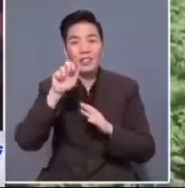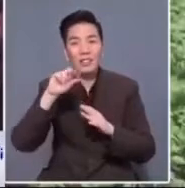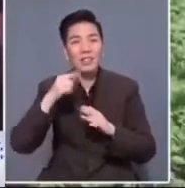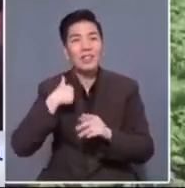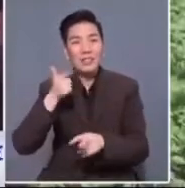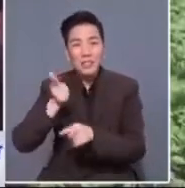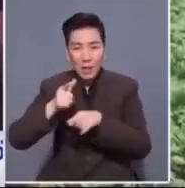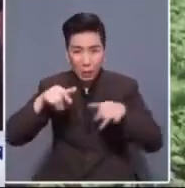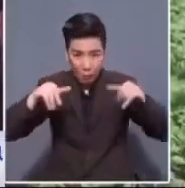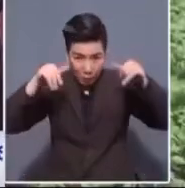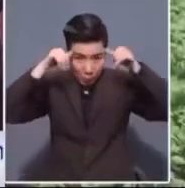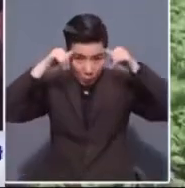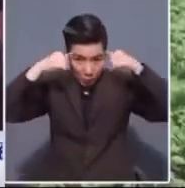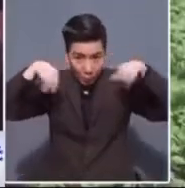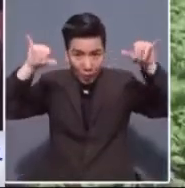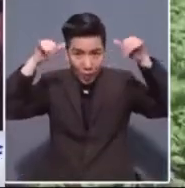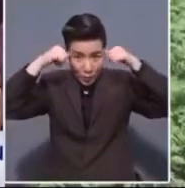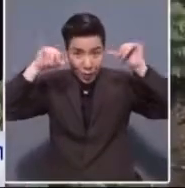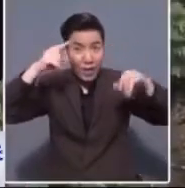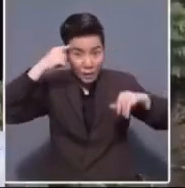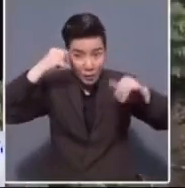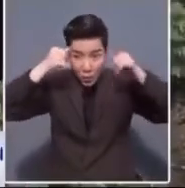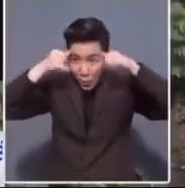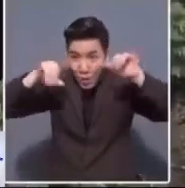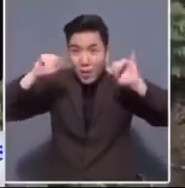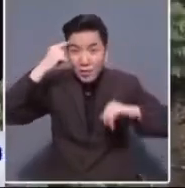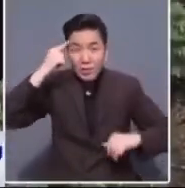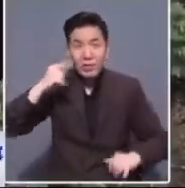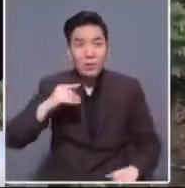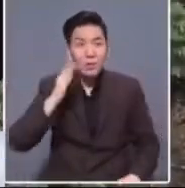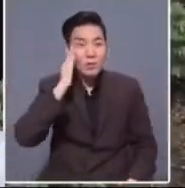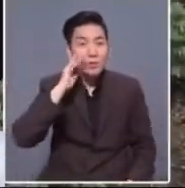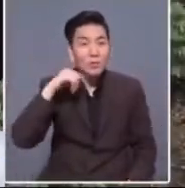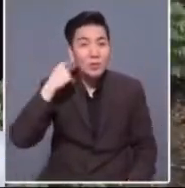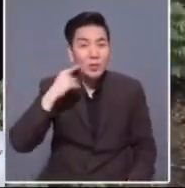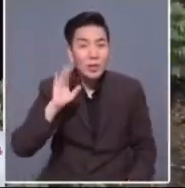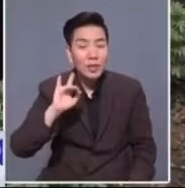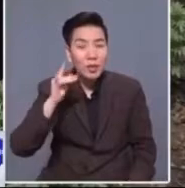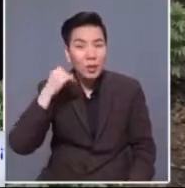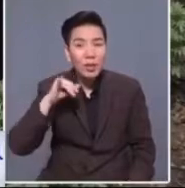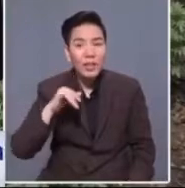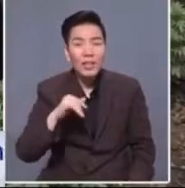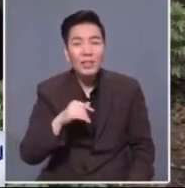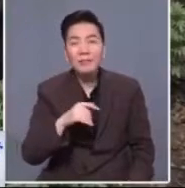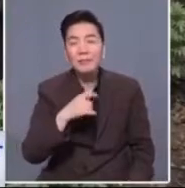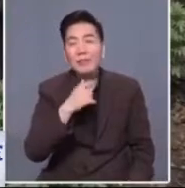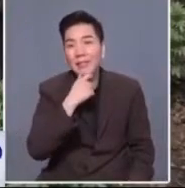ควายค่ะเลี้ยงควายด้วย เลี้ยงควายได้ยินไหม ตัวผู้หรือตัวเมียฮะ กระเทย